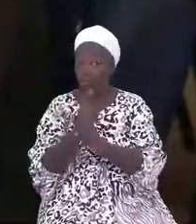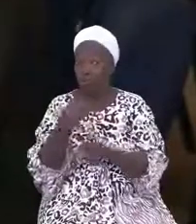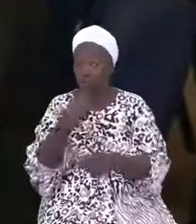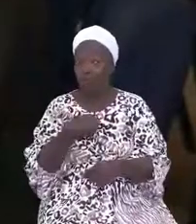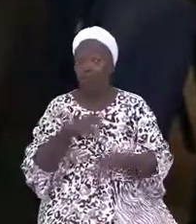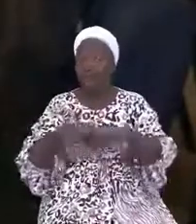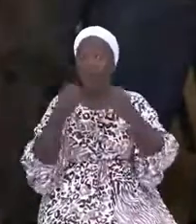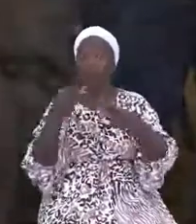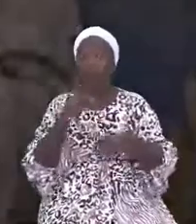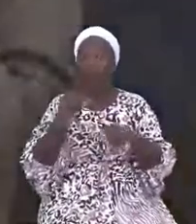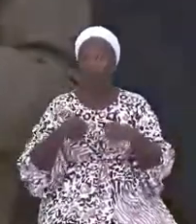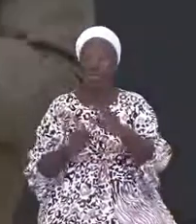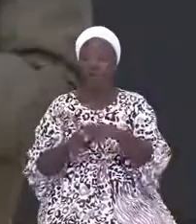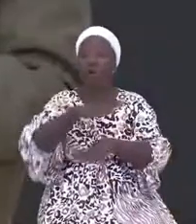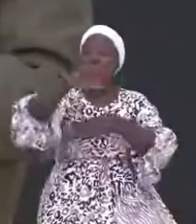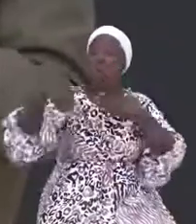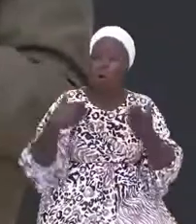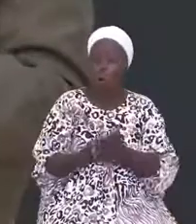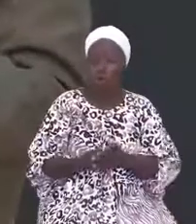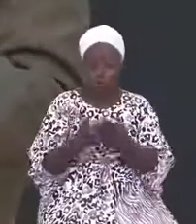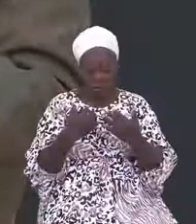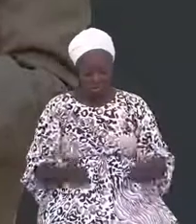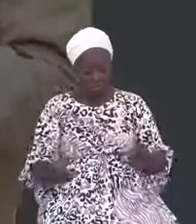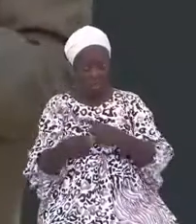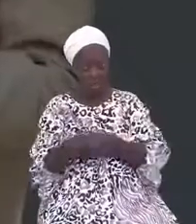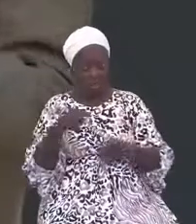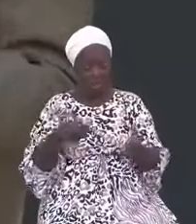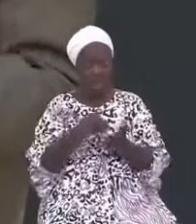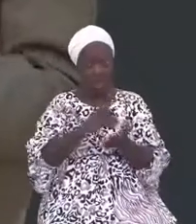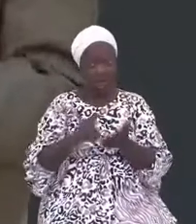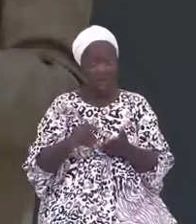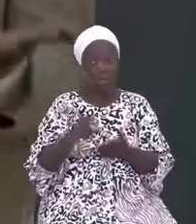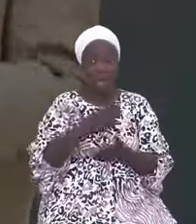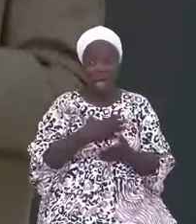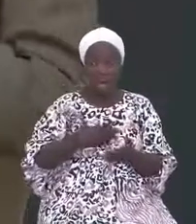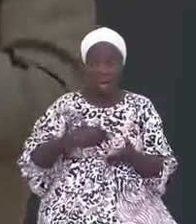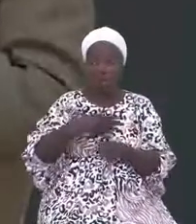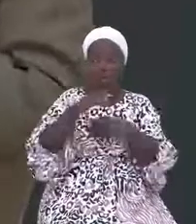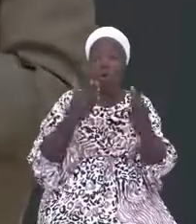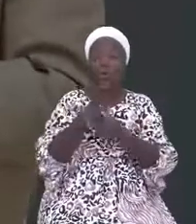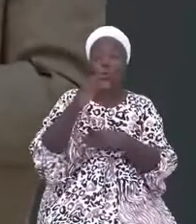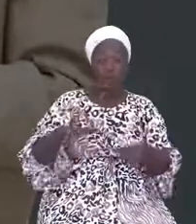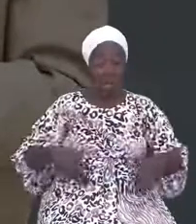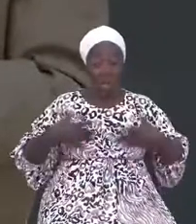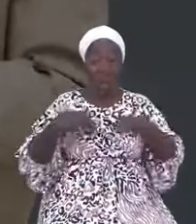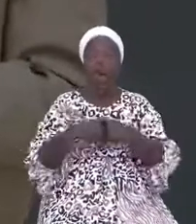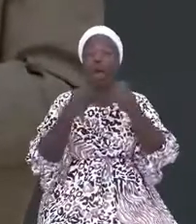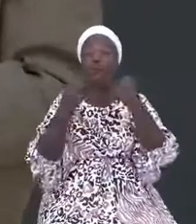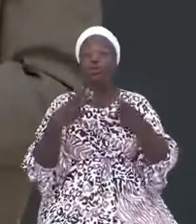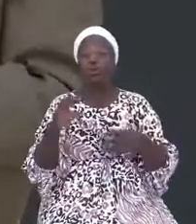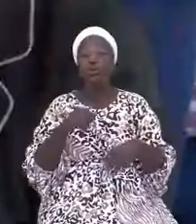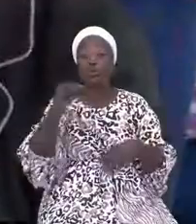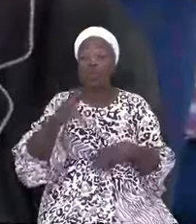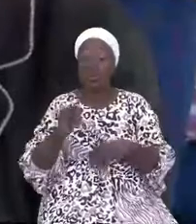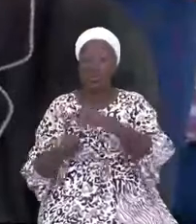besoin aujourd'hui cette semaine et pour le reste de ta vie combien de tes besoins seront